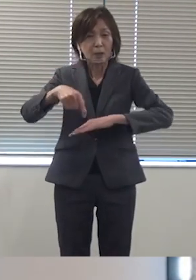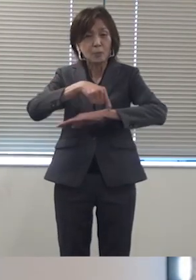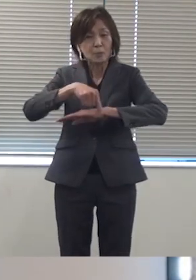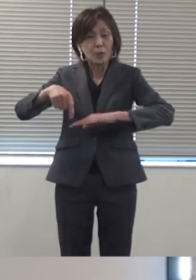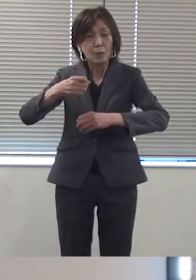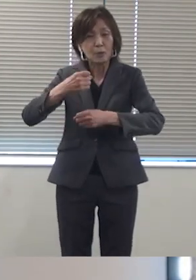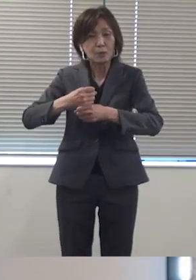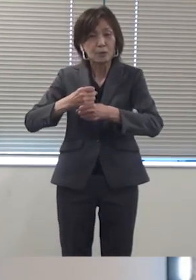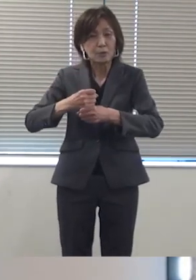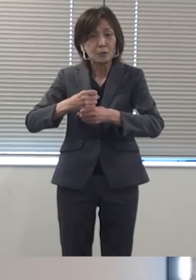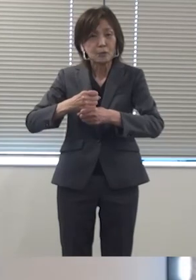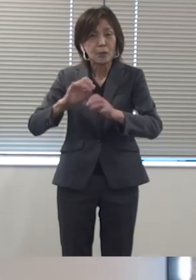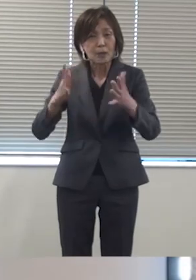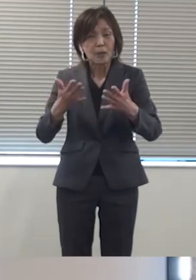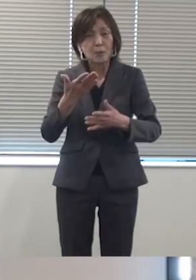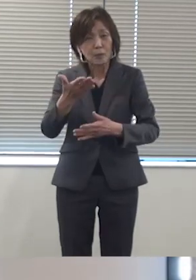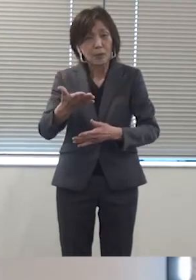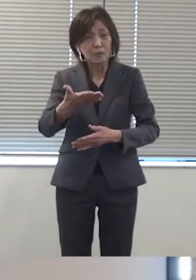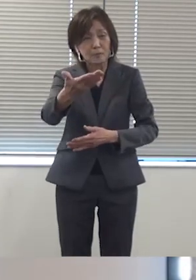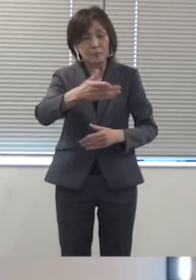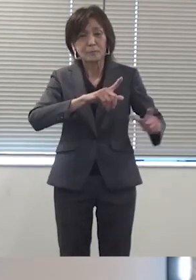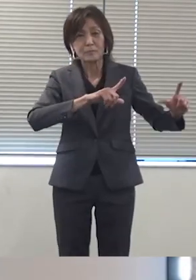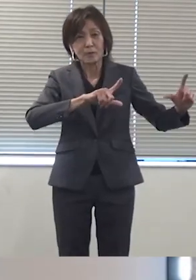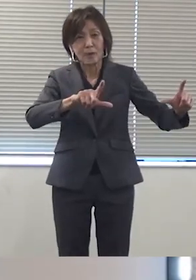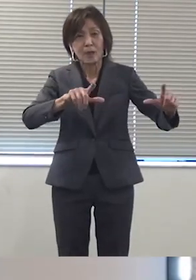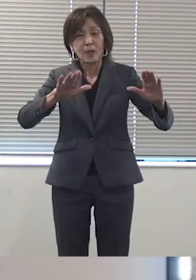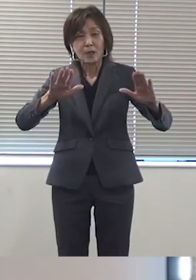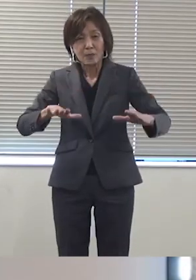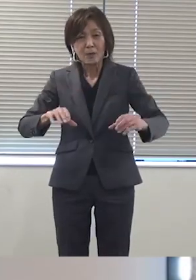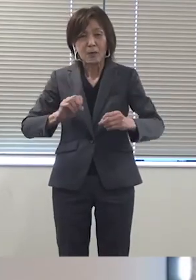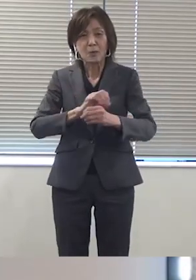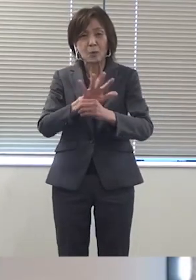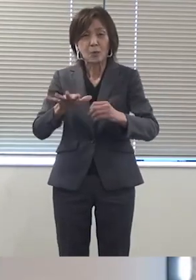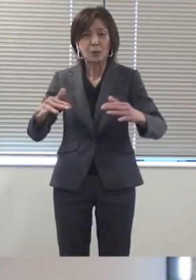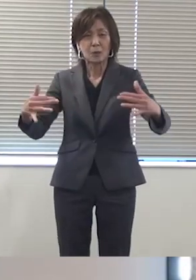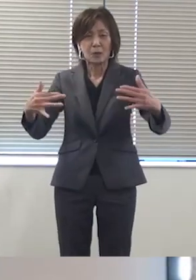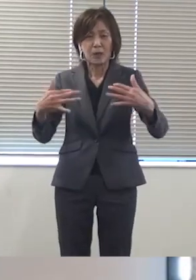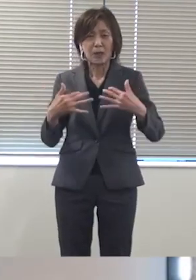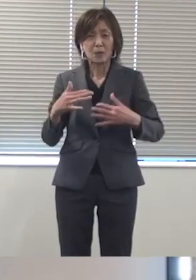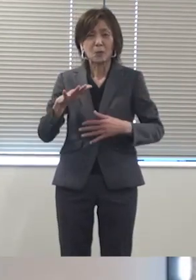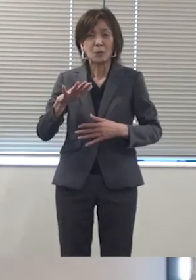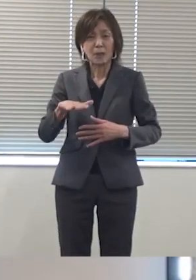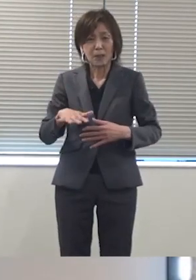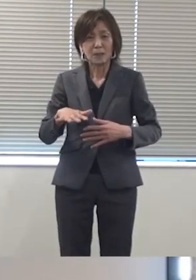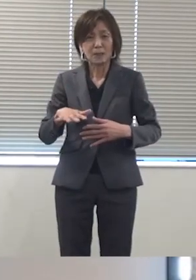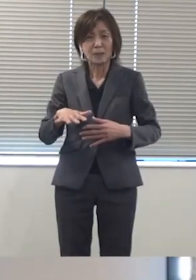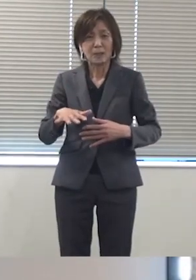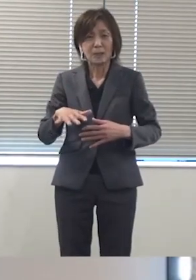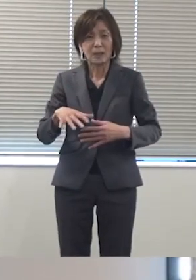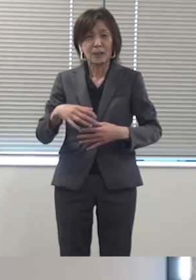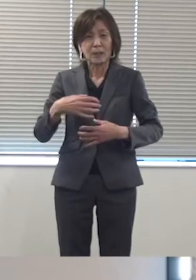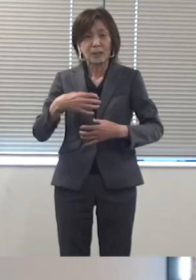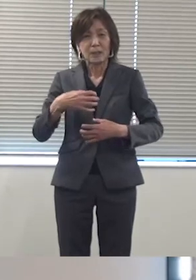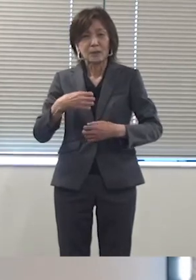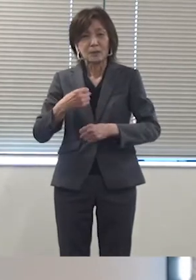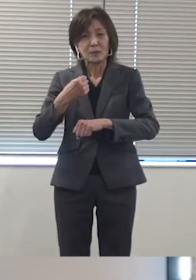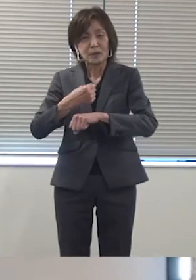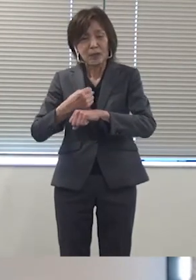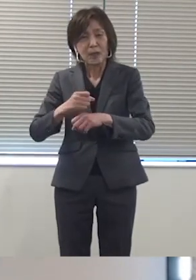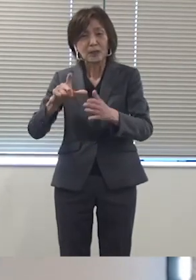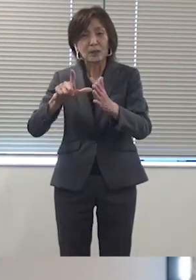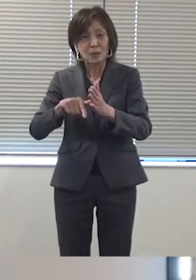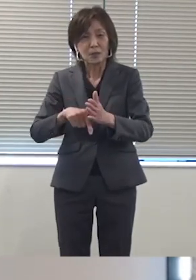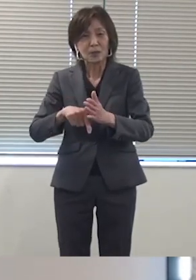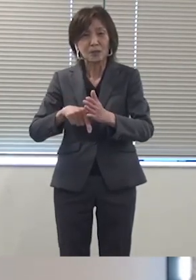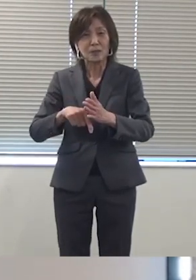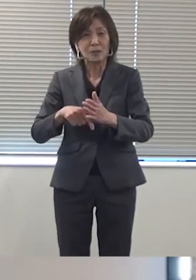を見てるな、 ありがとうございます。 ありがとうございます。 お時間の方が12時に近づいてまいりましたので、